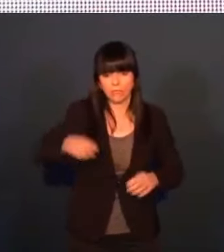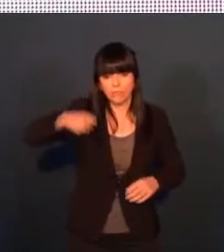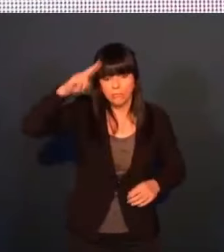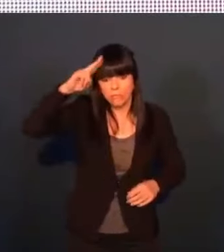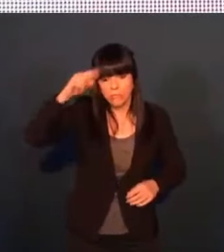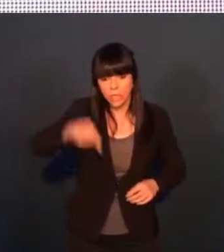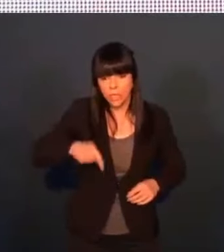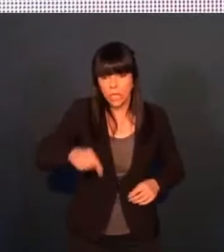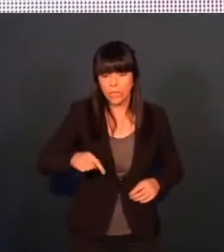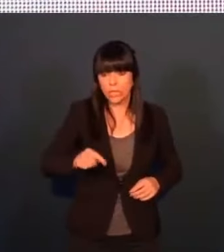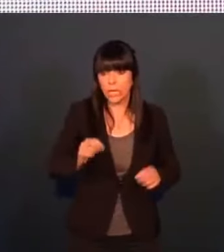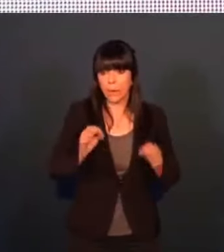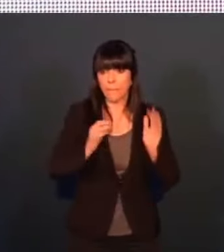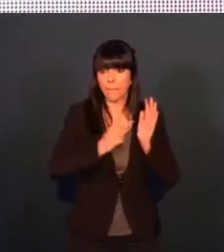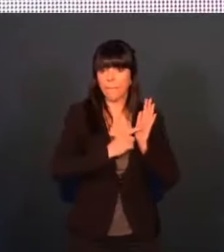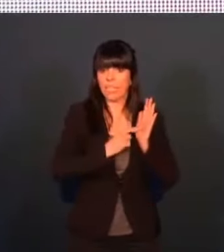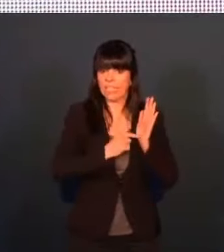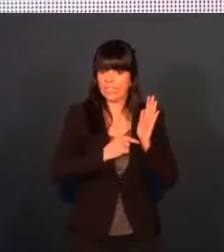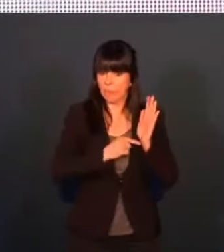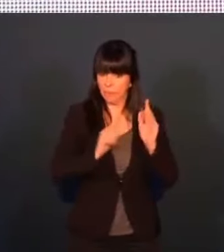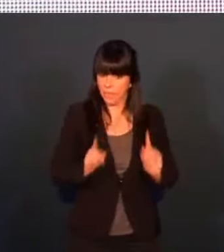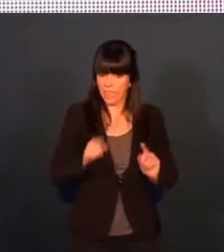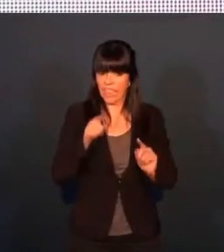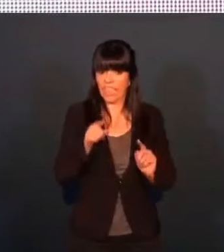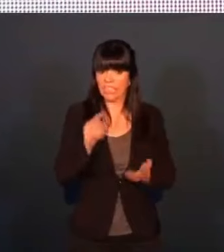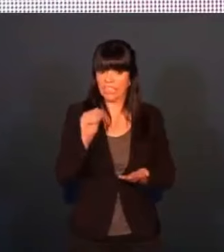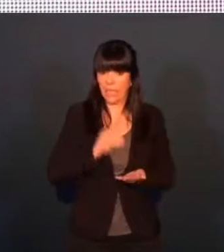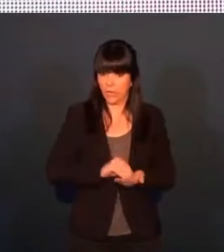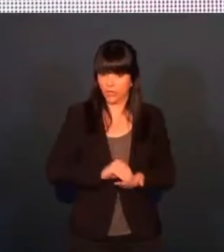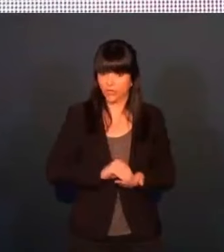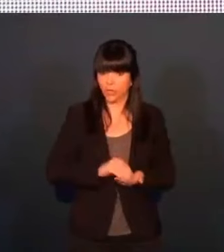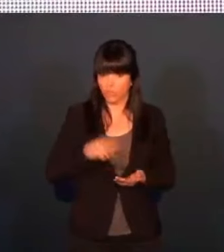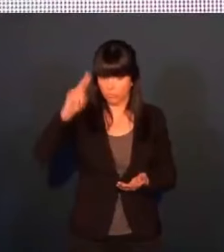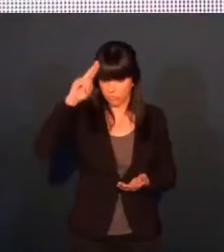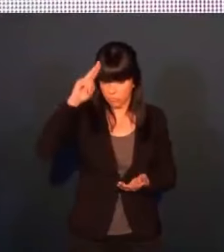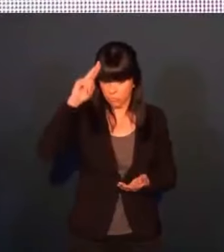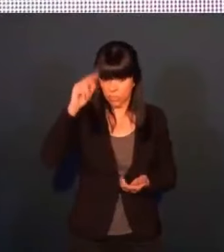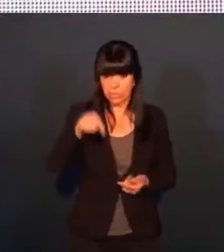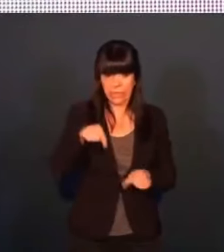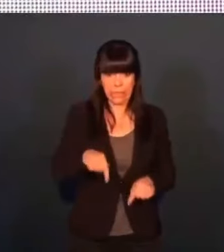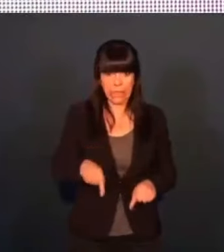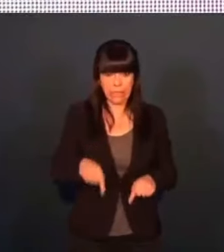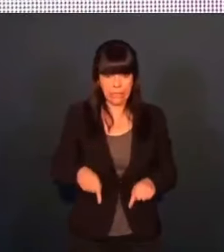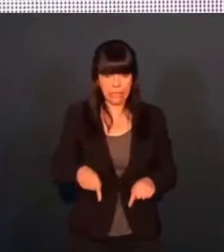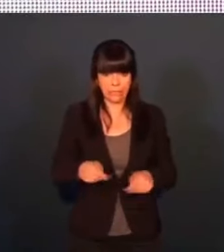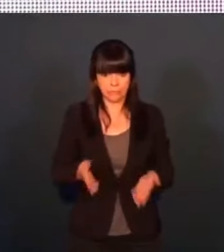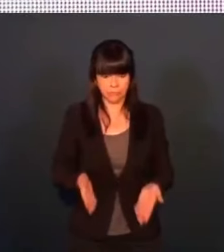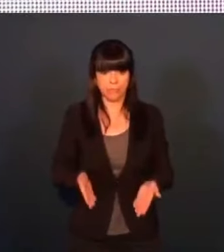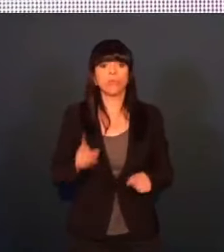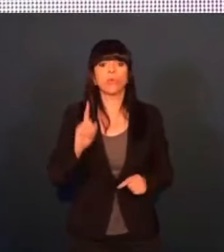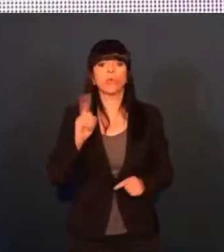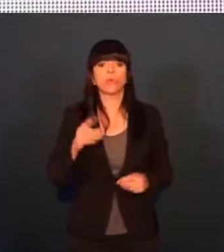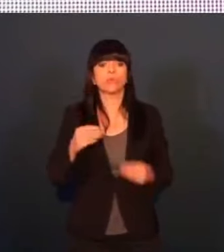принципи, да изпълним тези задачи и да работим по постигането на тези цели,